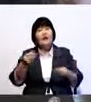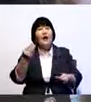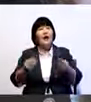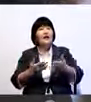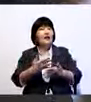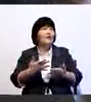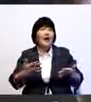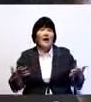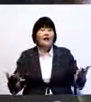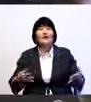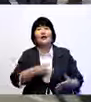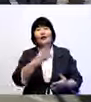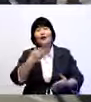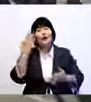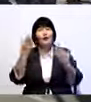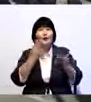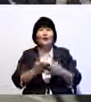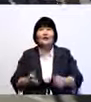аниматорлар олардың көңіл күйлерін көтерді.